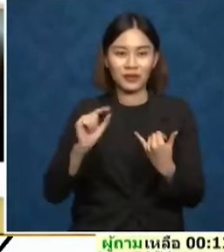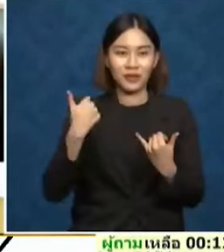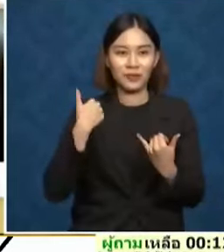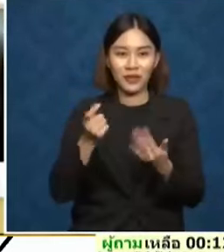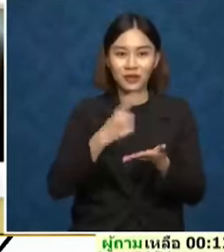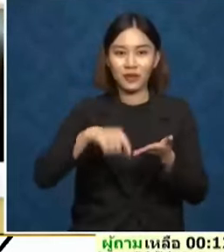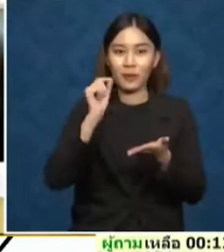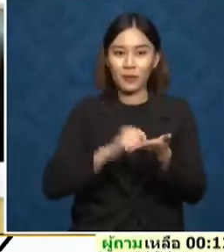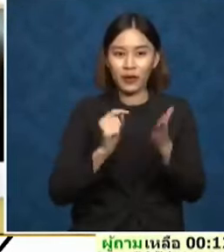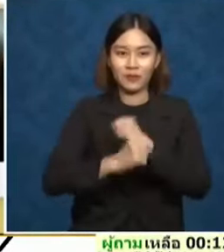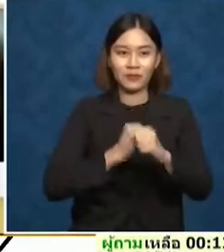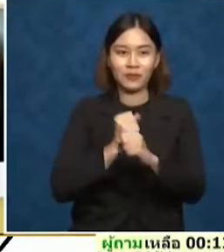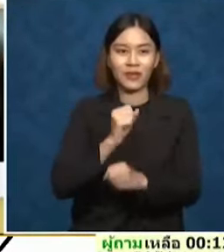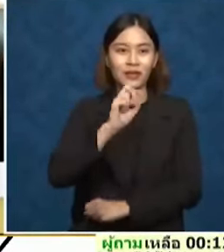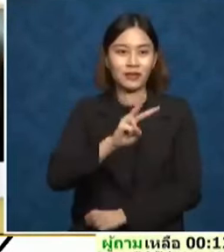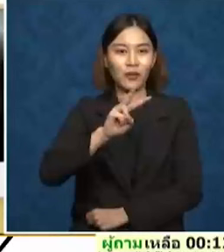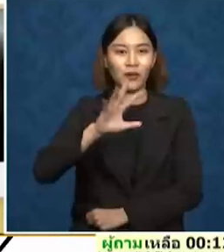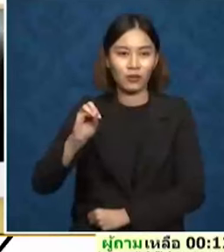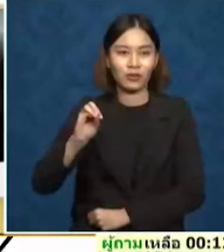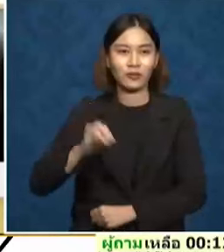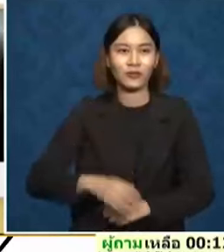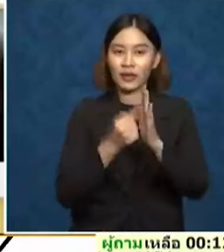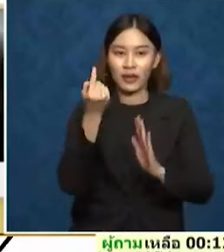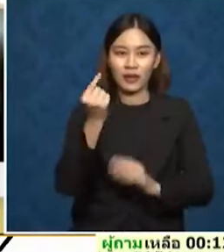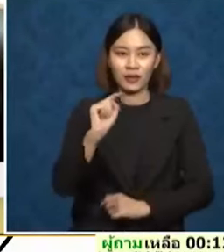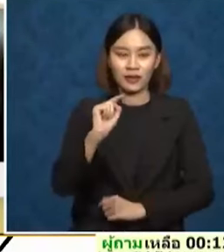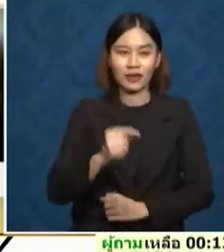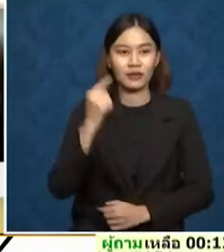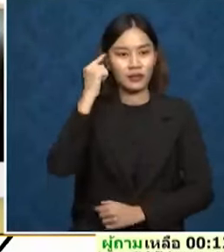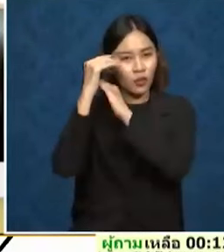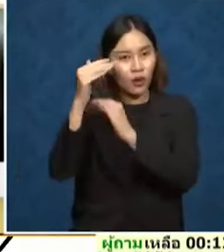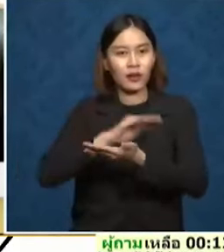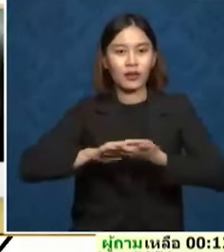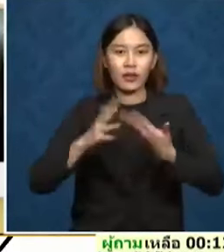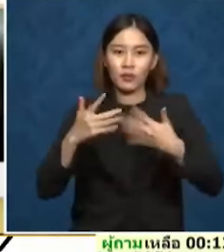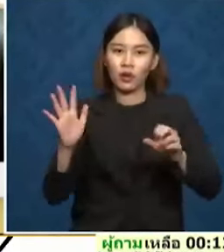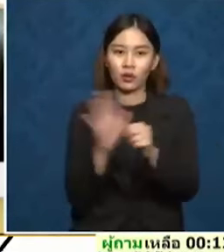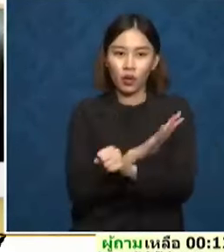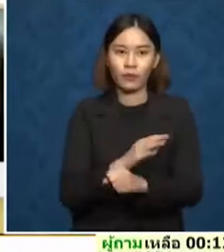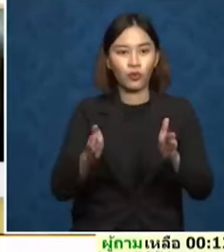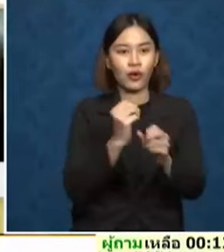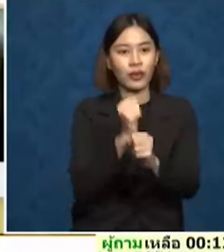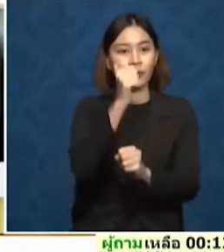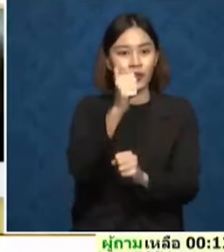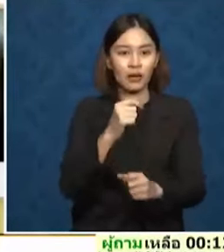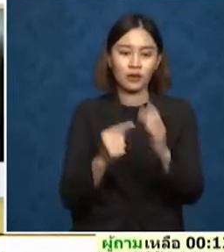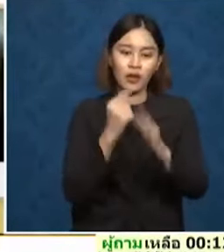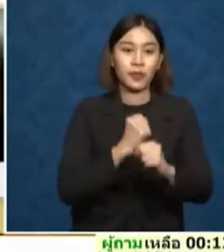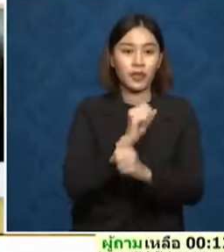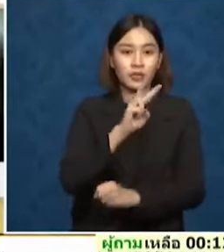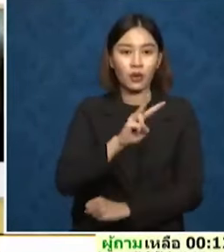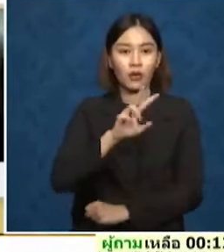ญญาก่อสร้างตั้งแต่ปีพ.ศ. 2560ซึ่งครั้งแรกคาดว่าจะแล้วเสร็จสมบูรณ์สามารถใช้งานได้ตั้งแต่ปี